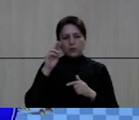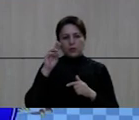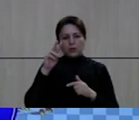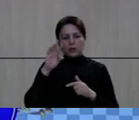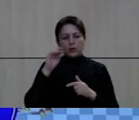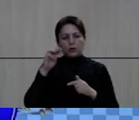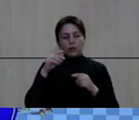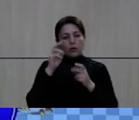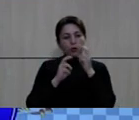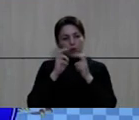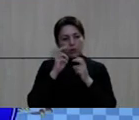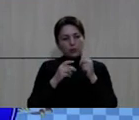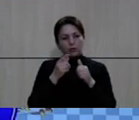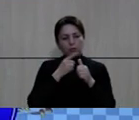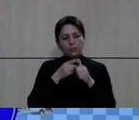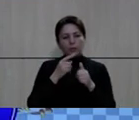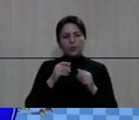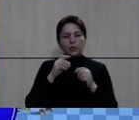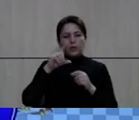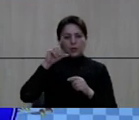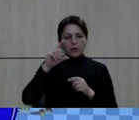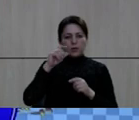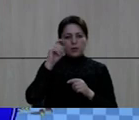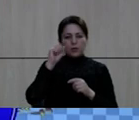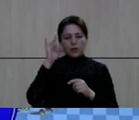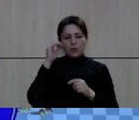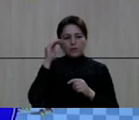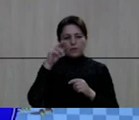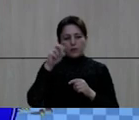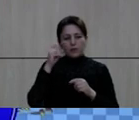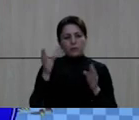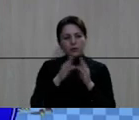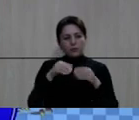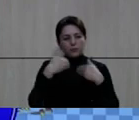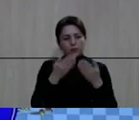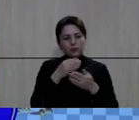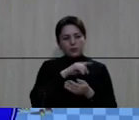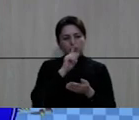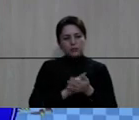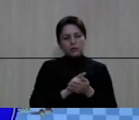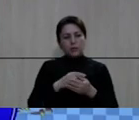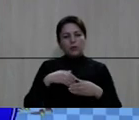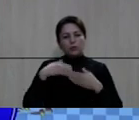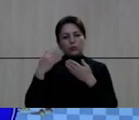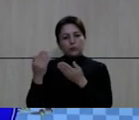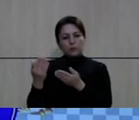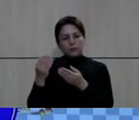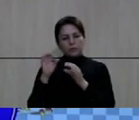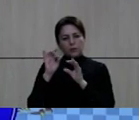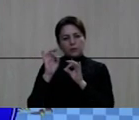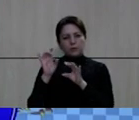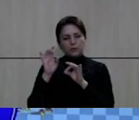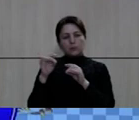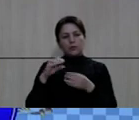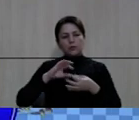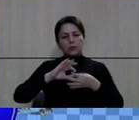nomlari albatta katta harflar bilan berilgan bo'lishi shart. Murojaat qilayotganda gapning